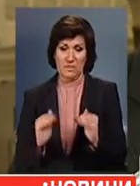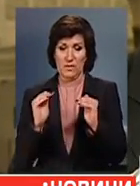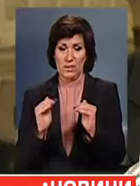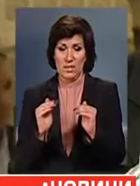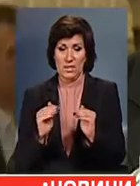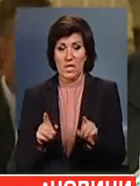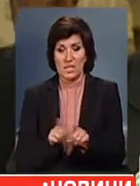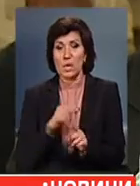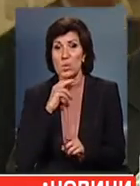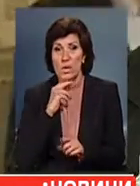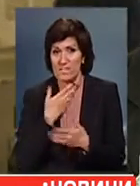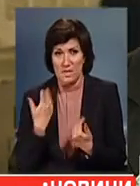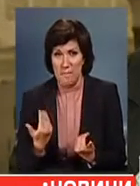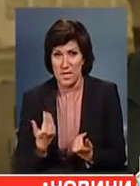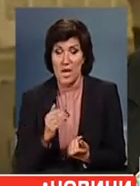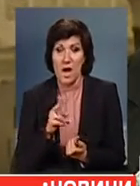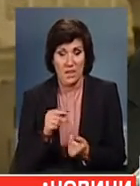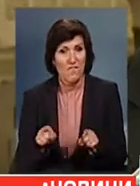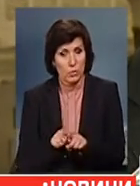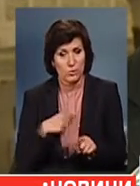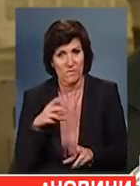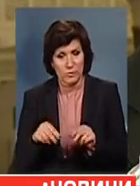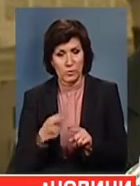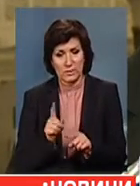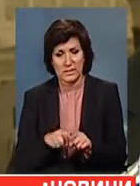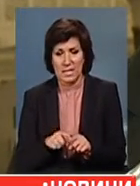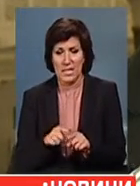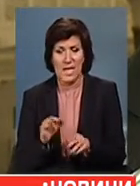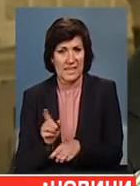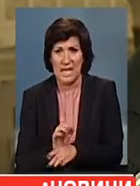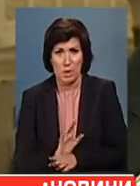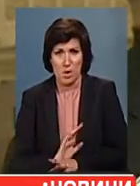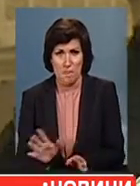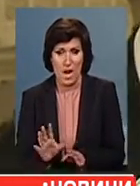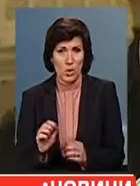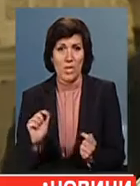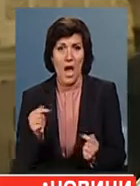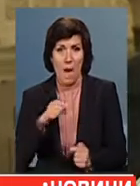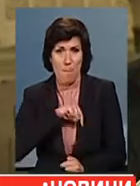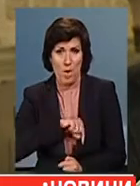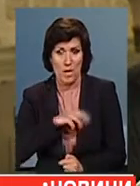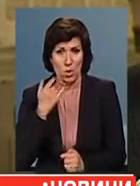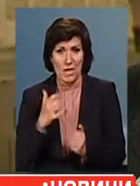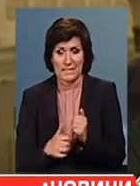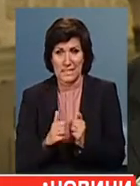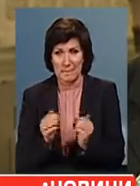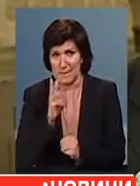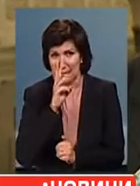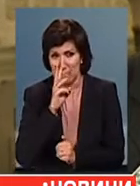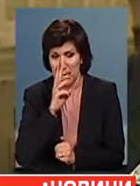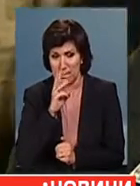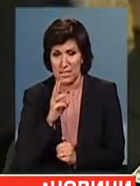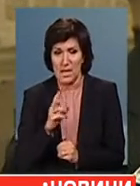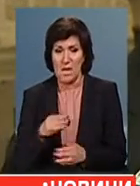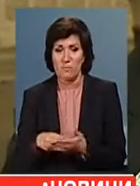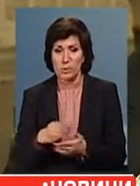підвищення, таких дураків немає. Але водночас я вважаю, що це абсолютно ненормально і аморально, коли середня мінімальна зарплата